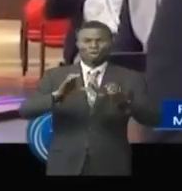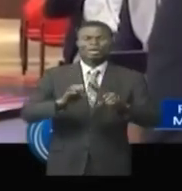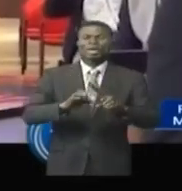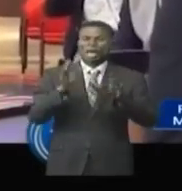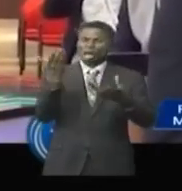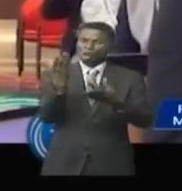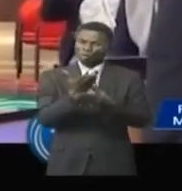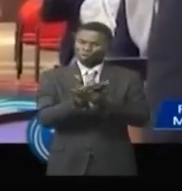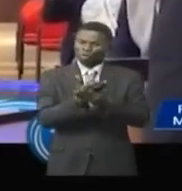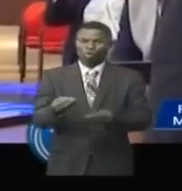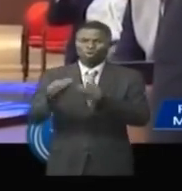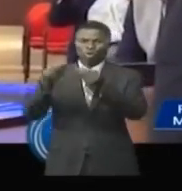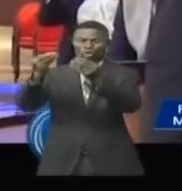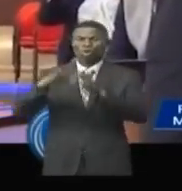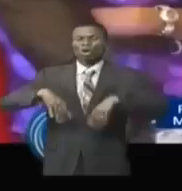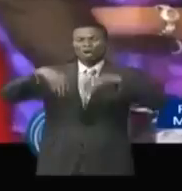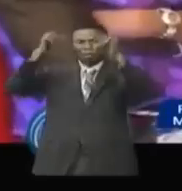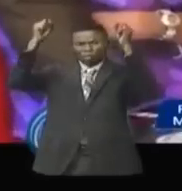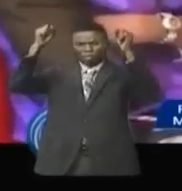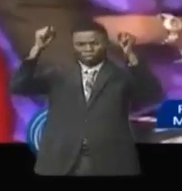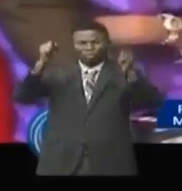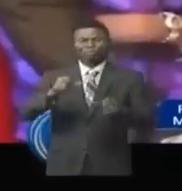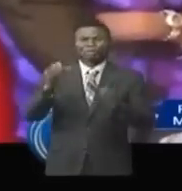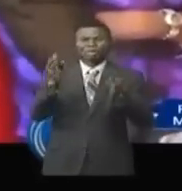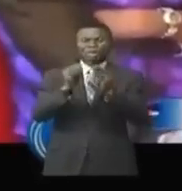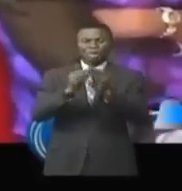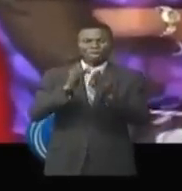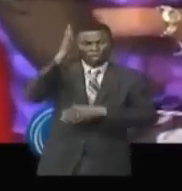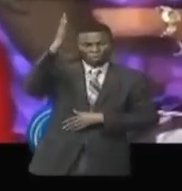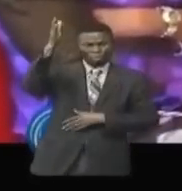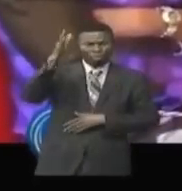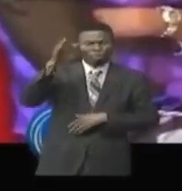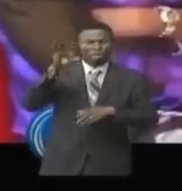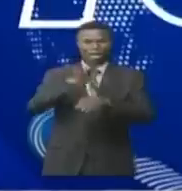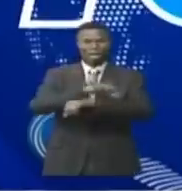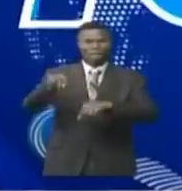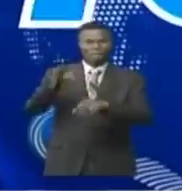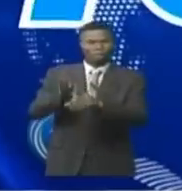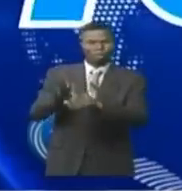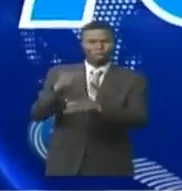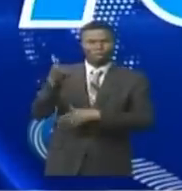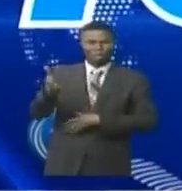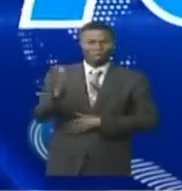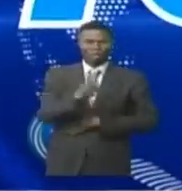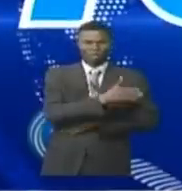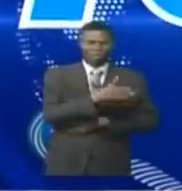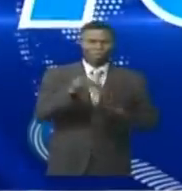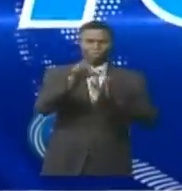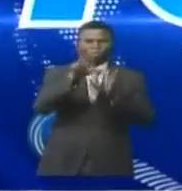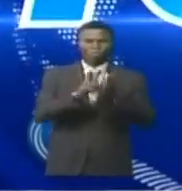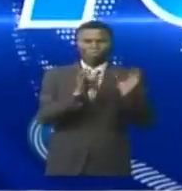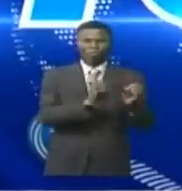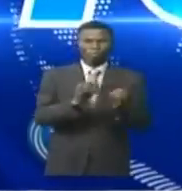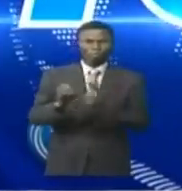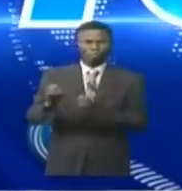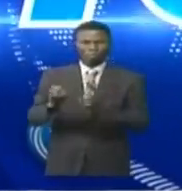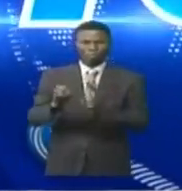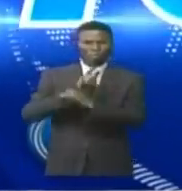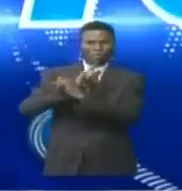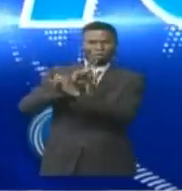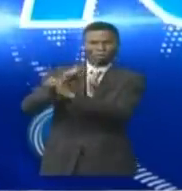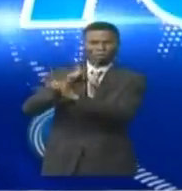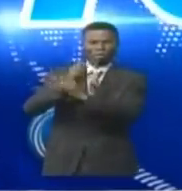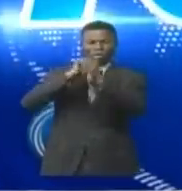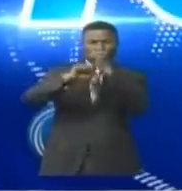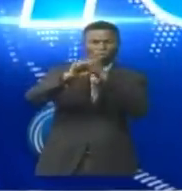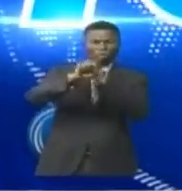sera soumis à la validation de l'Assemblée plénière de la centrale électorale. Et puis la loi organique portant protection et